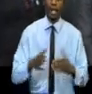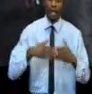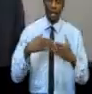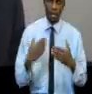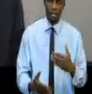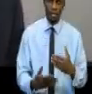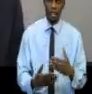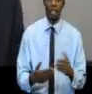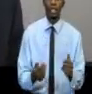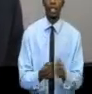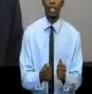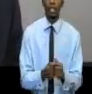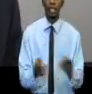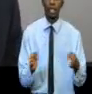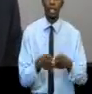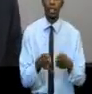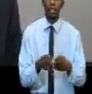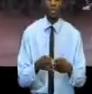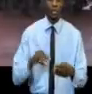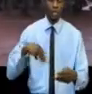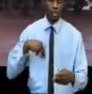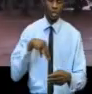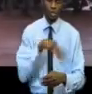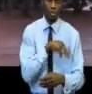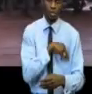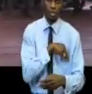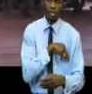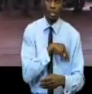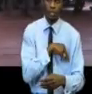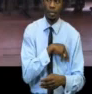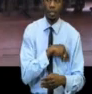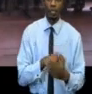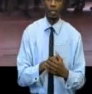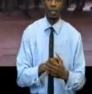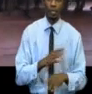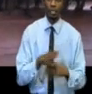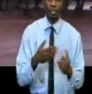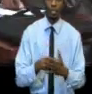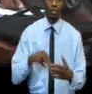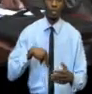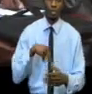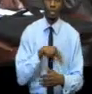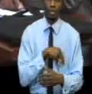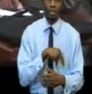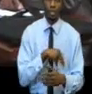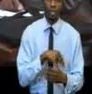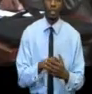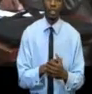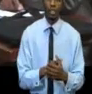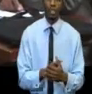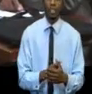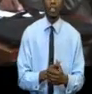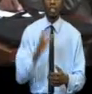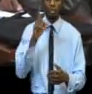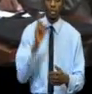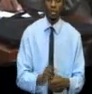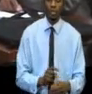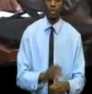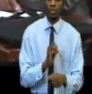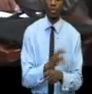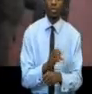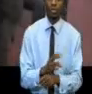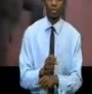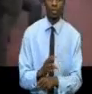l'ordre, le membre aura comme mission de certifier les états financiers, déclarer et conseiller les entreprises dans leurs chambres